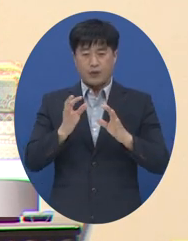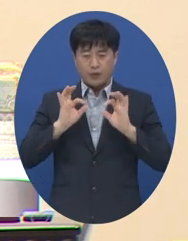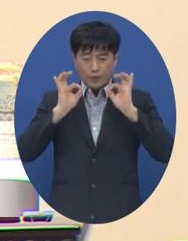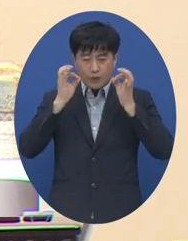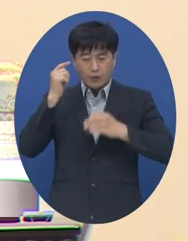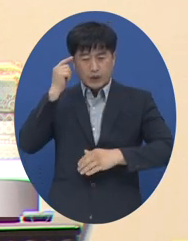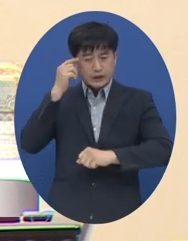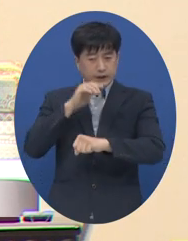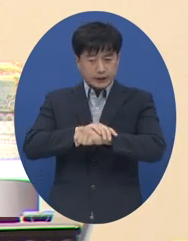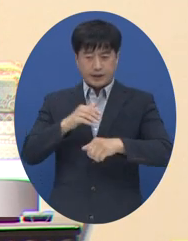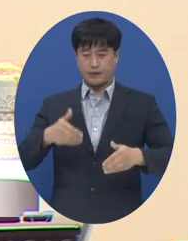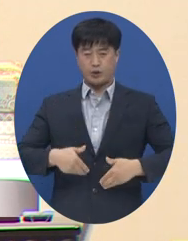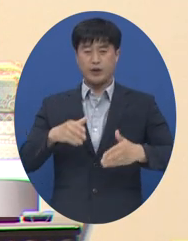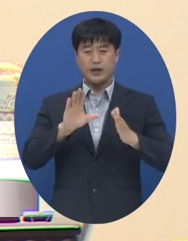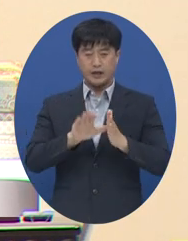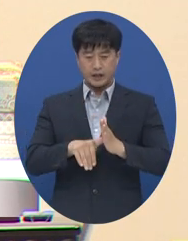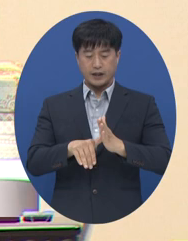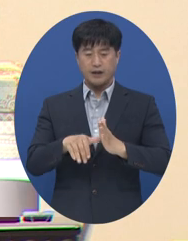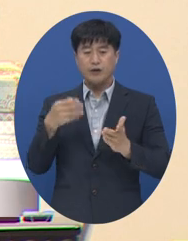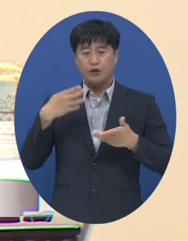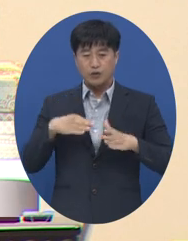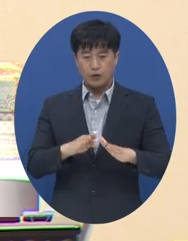노력과 지혜가 필요한 때입니다.